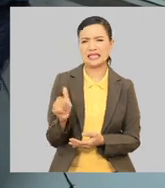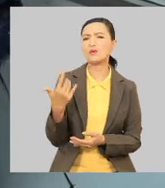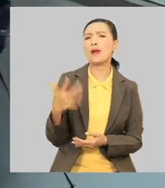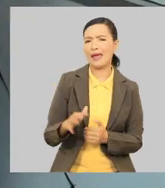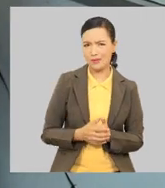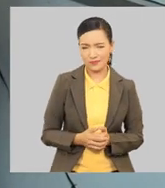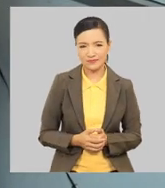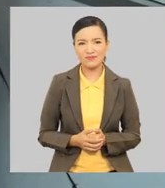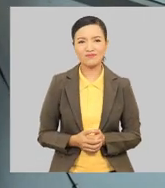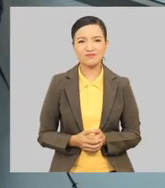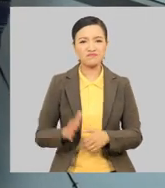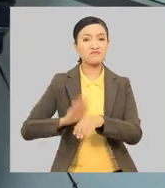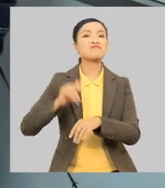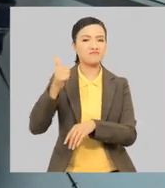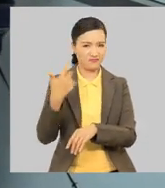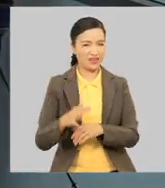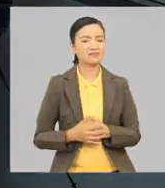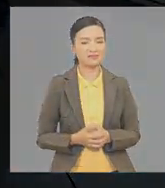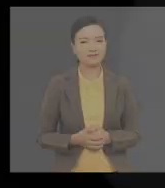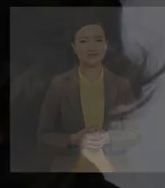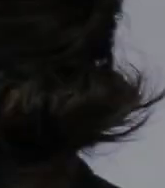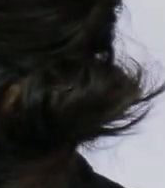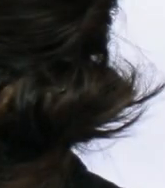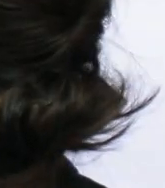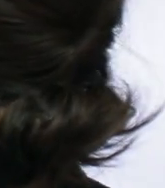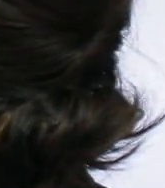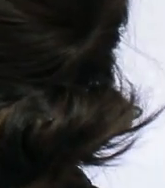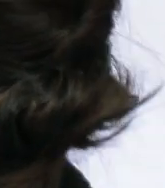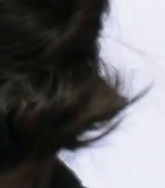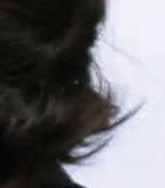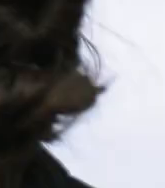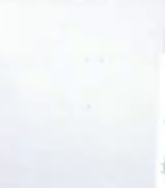แล้วนะฮะ อยู่ในขั้นดีอยู่แล้วนะฮะ